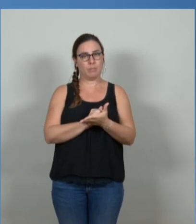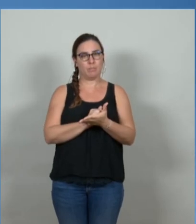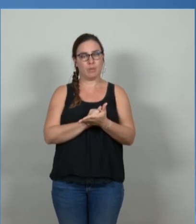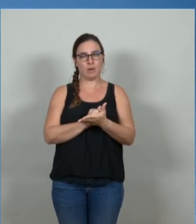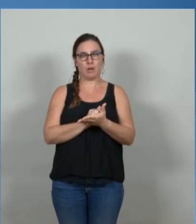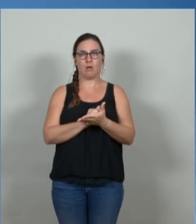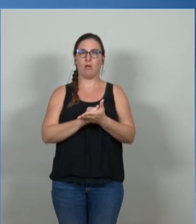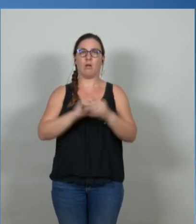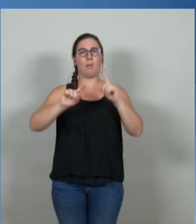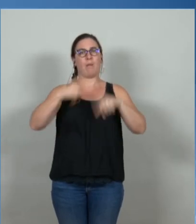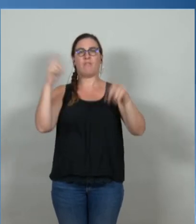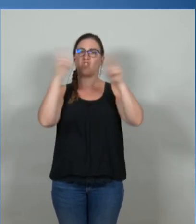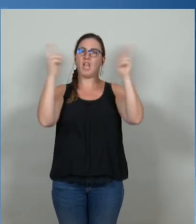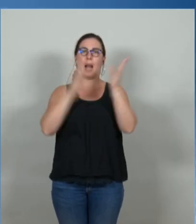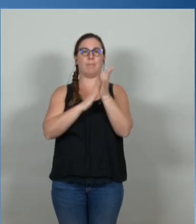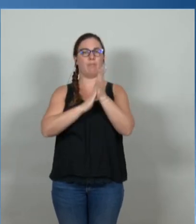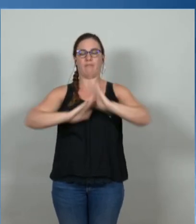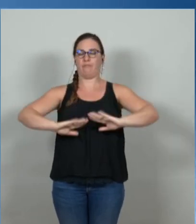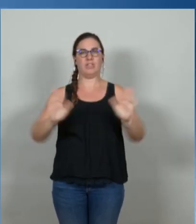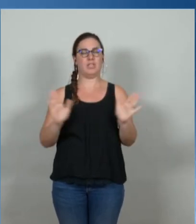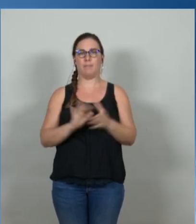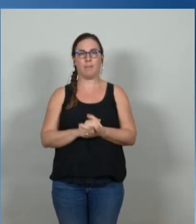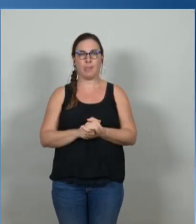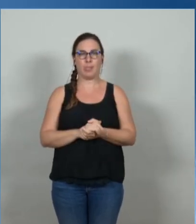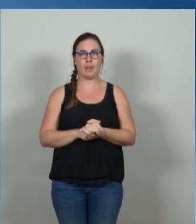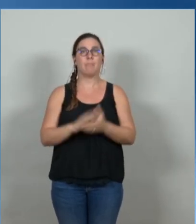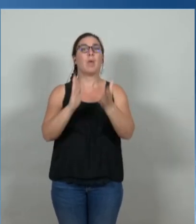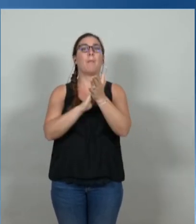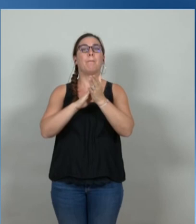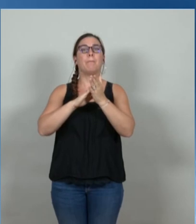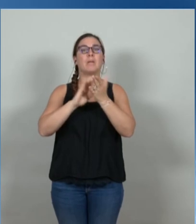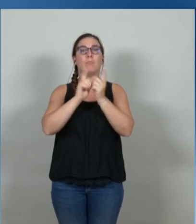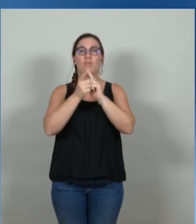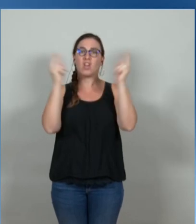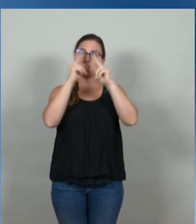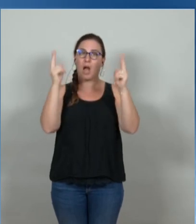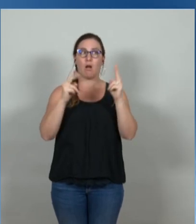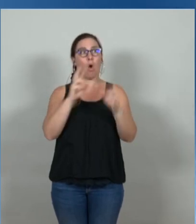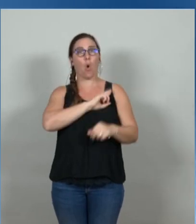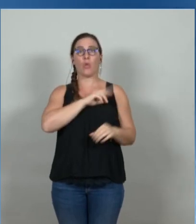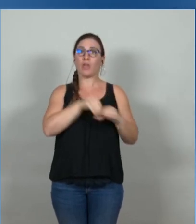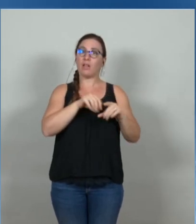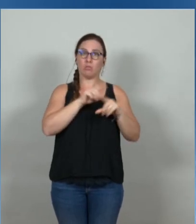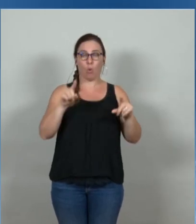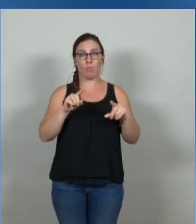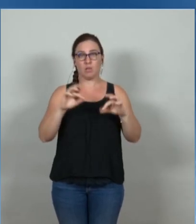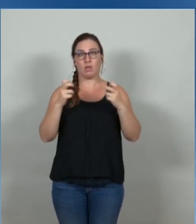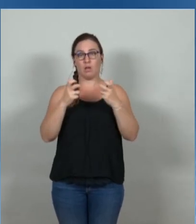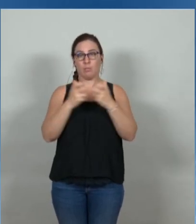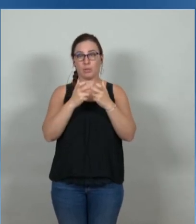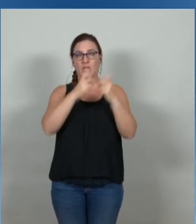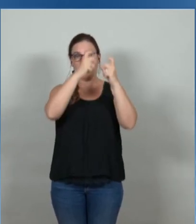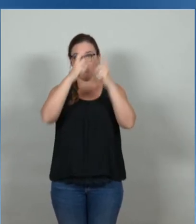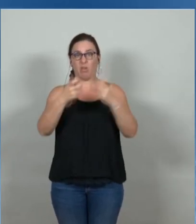généralisation de la prime qui non seulement ne compte pas pour les retraites mais qui en plus est une prime dégressive de 800 à